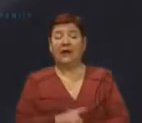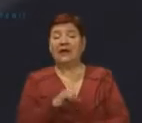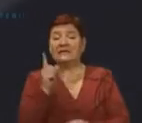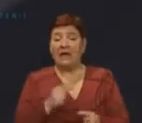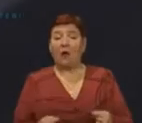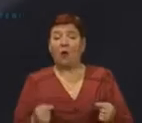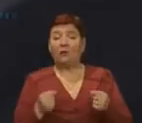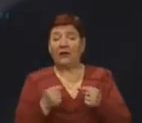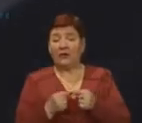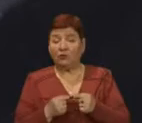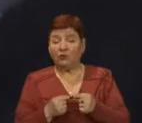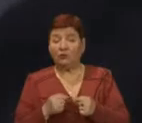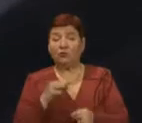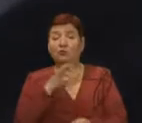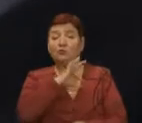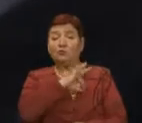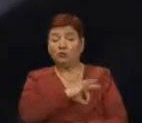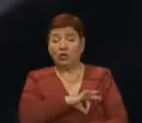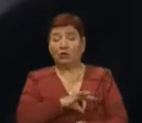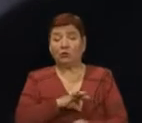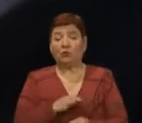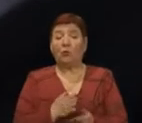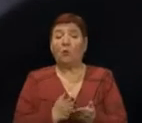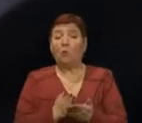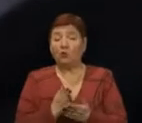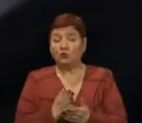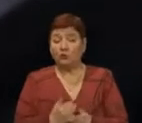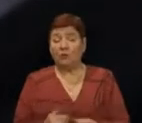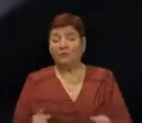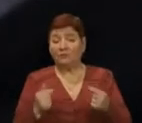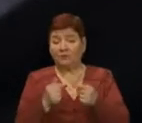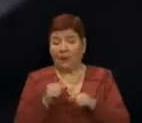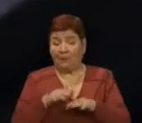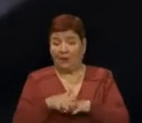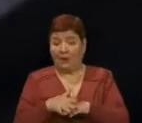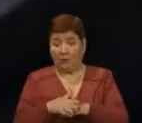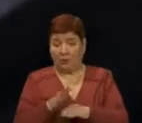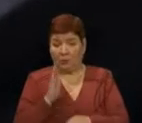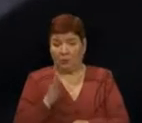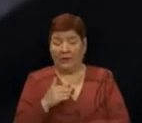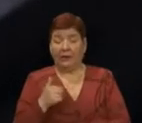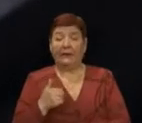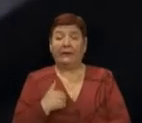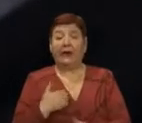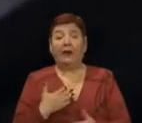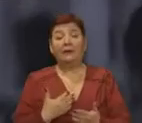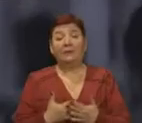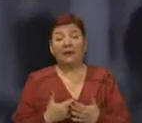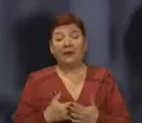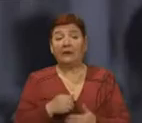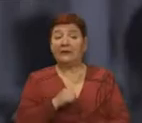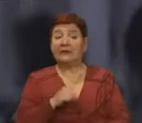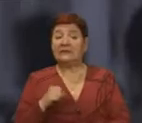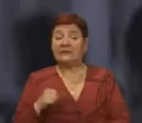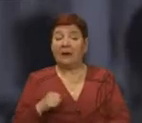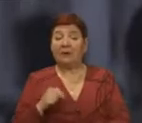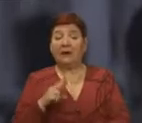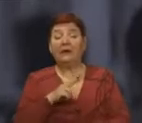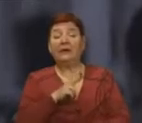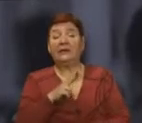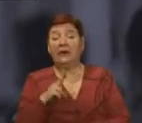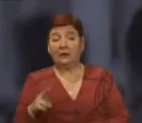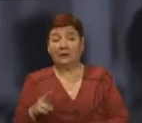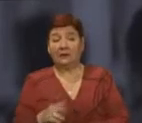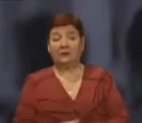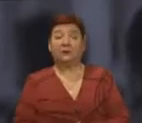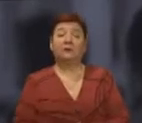за конкретно спожиту послугу буде здійснений відповідний перерахунок. Я, наприклад, сам, як